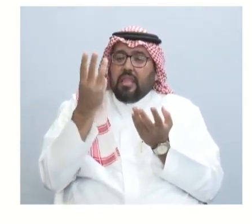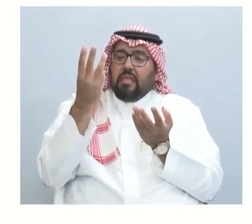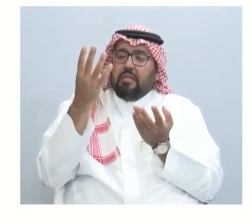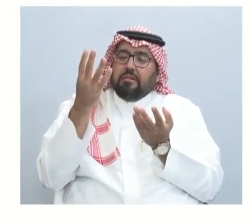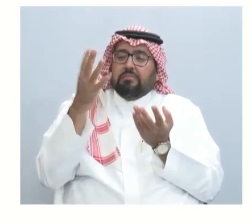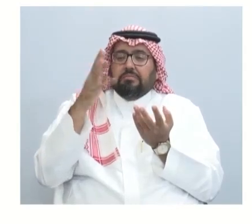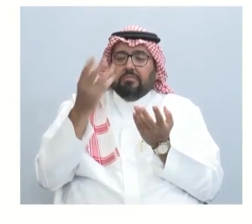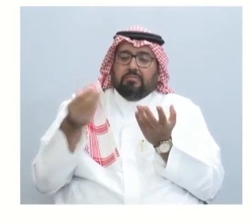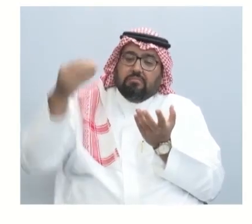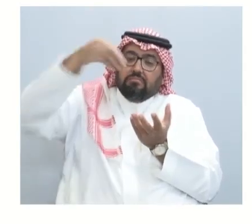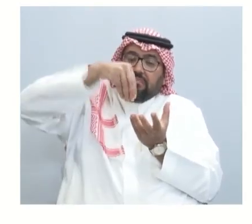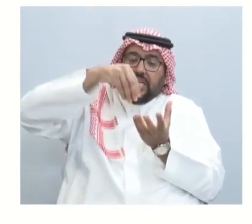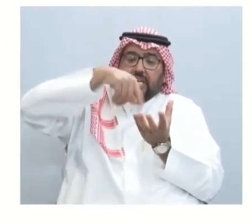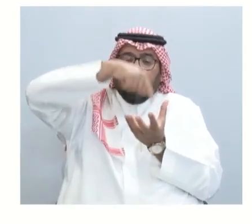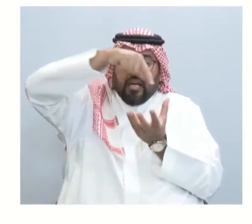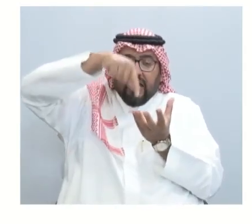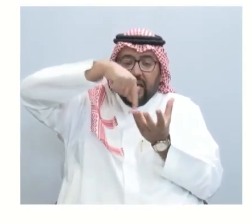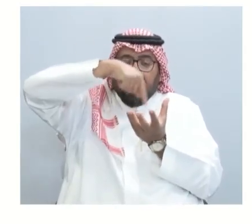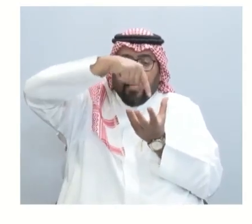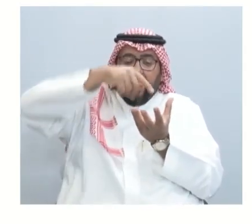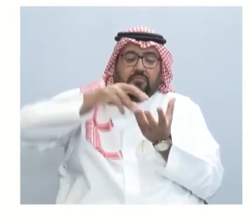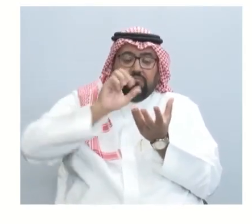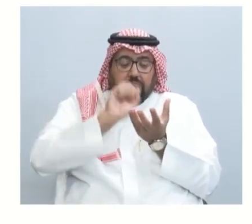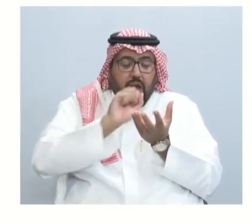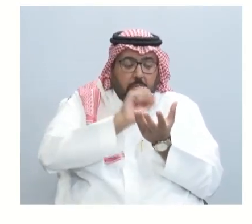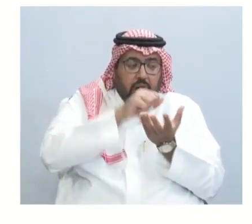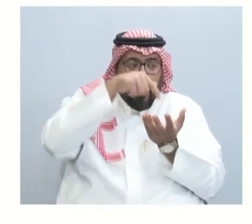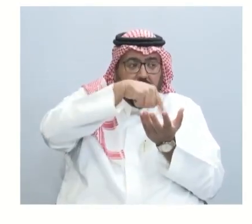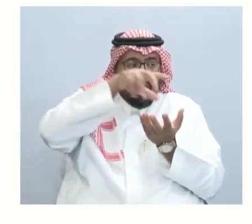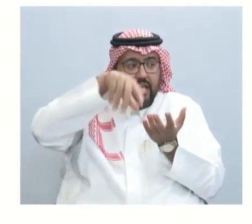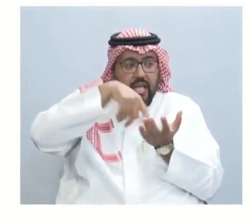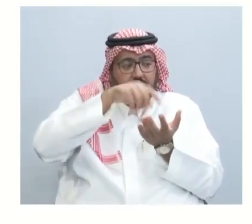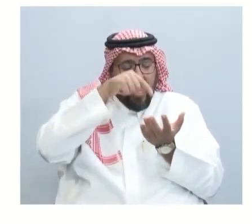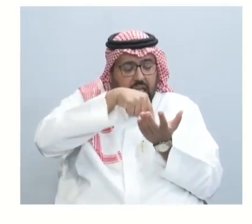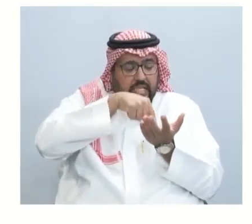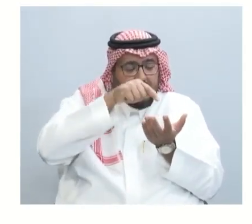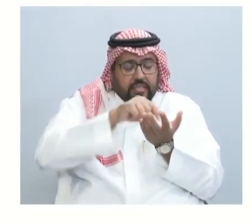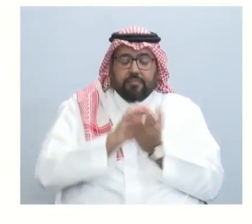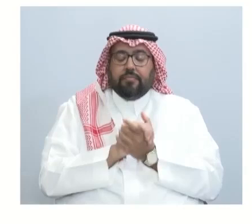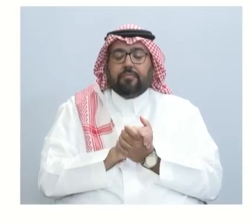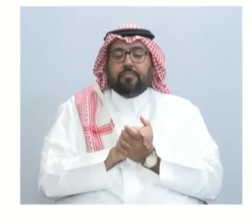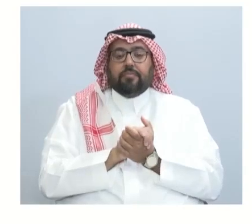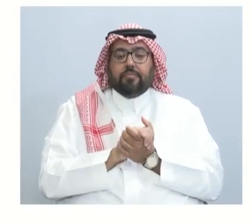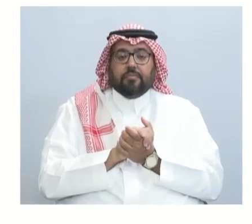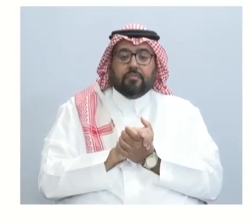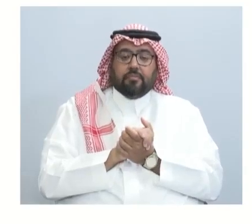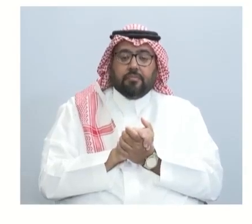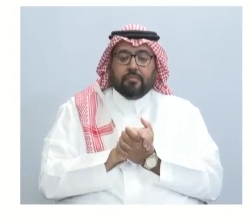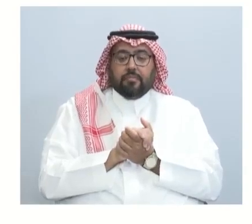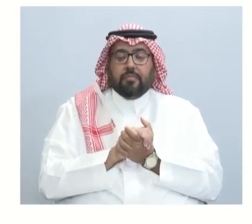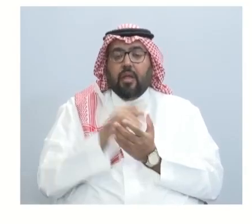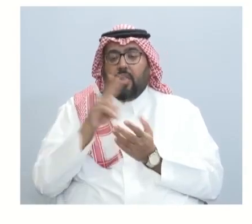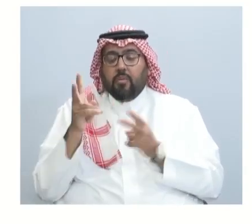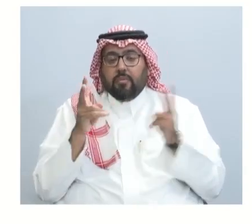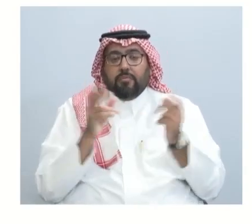تختلطان معا حيث تحافظ كل ماده على خصائصها وعلى